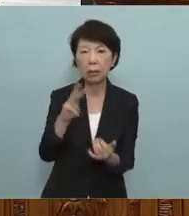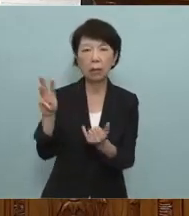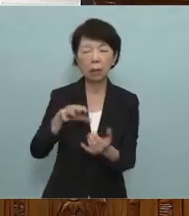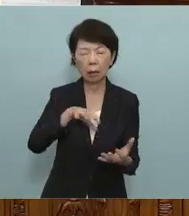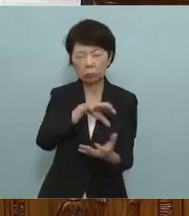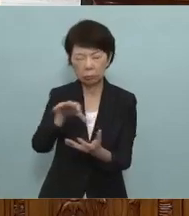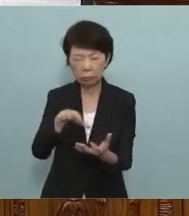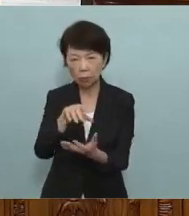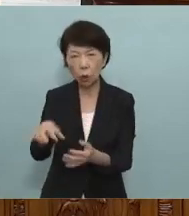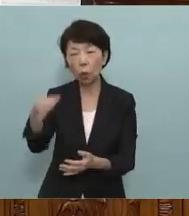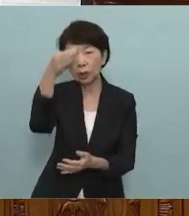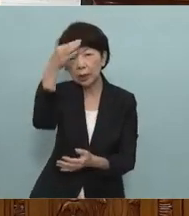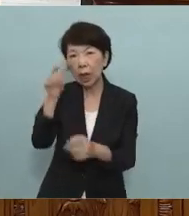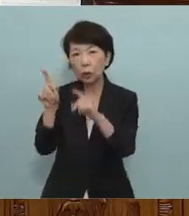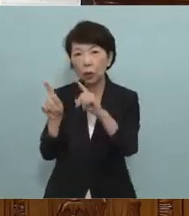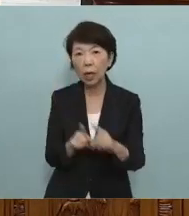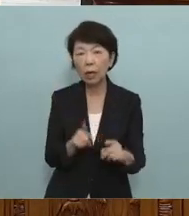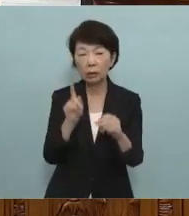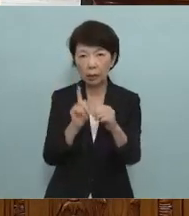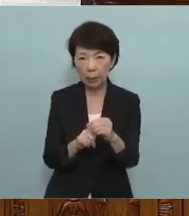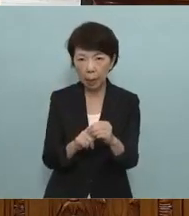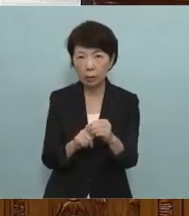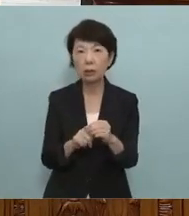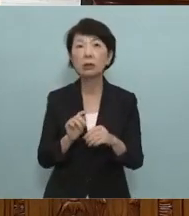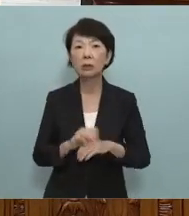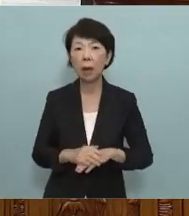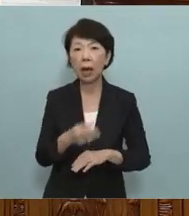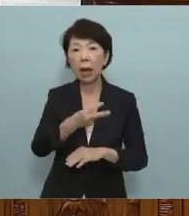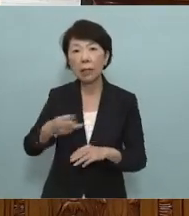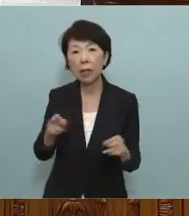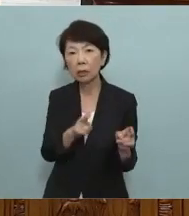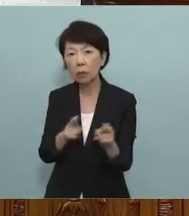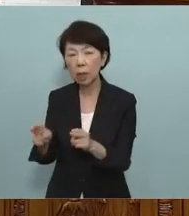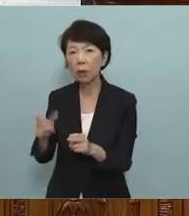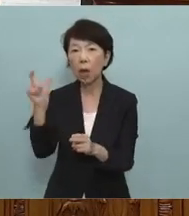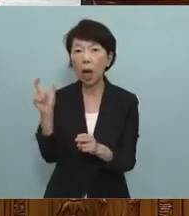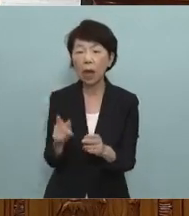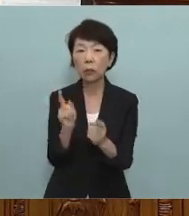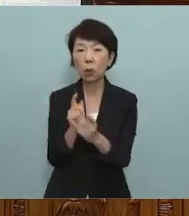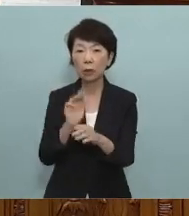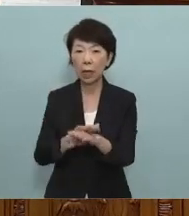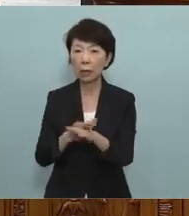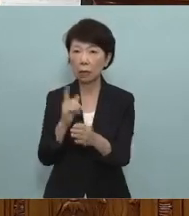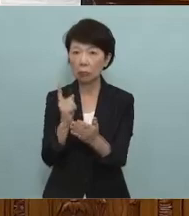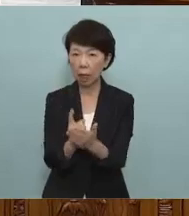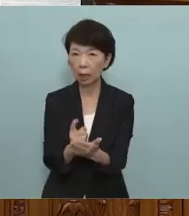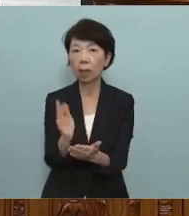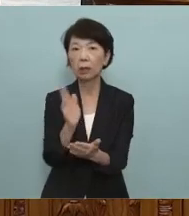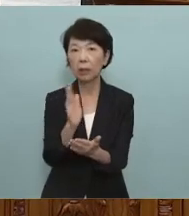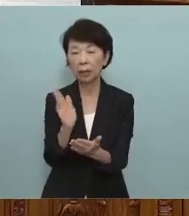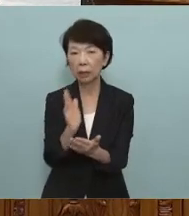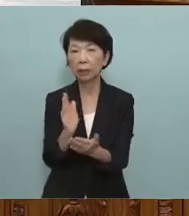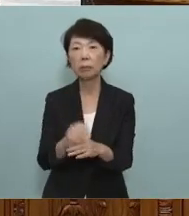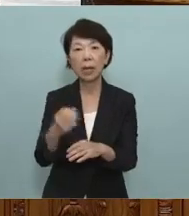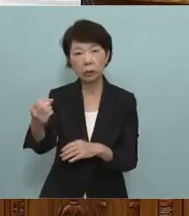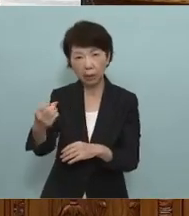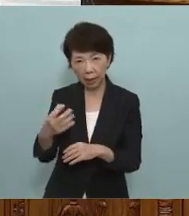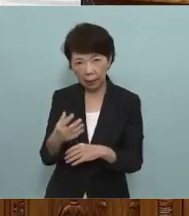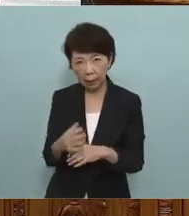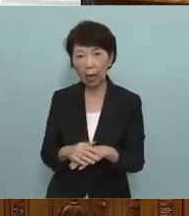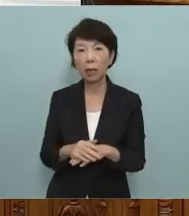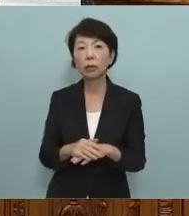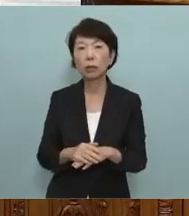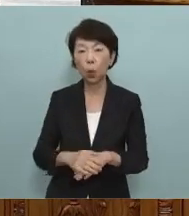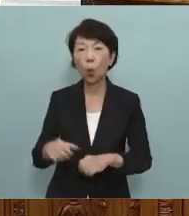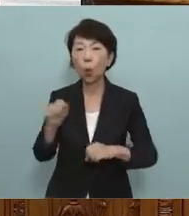被害を軽減するためには河川整備などのハード対策のみならず、議員ご指摘のタイム